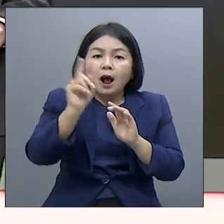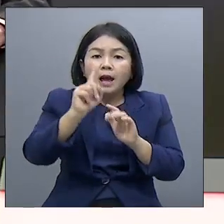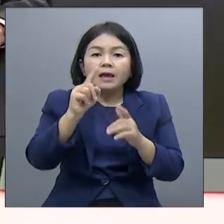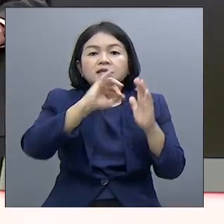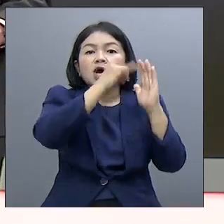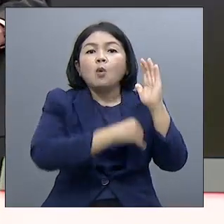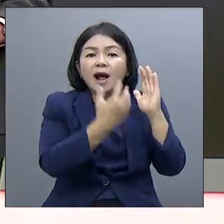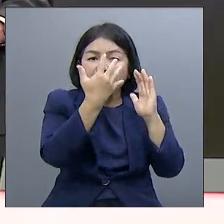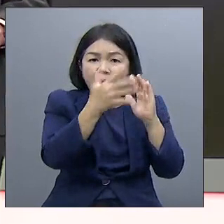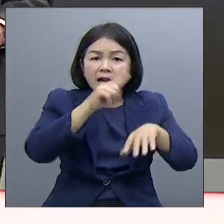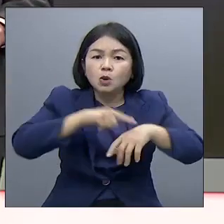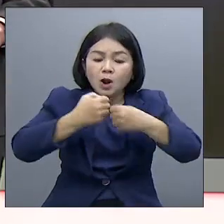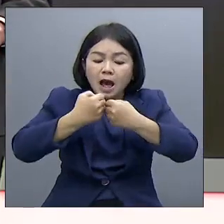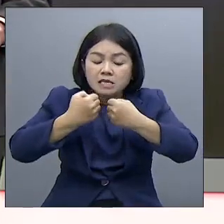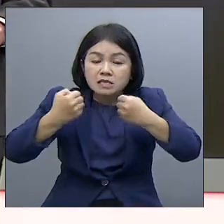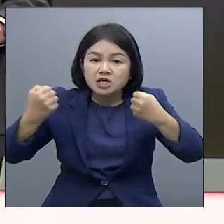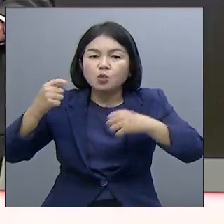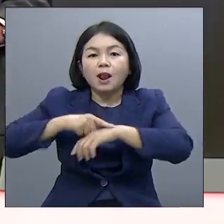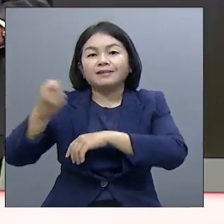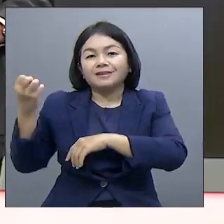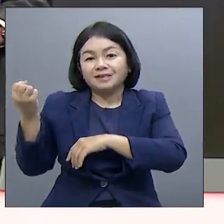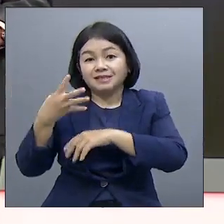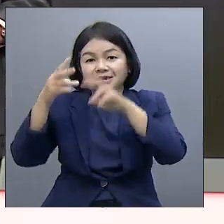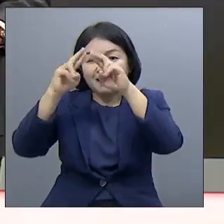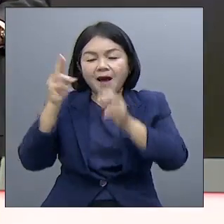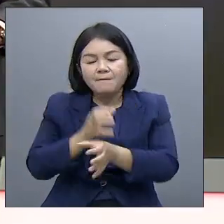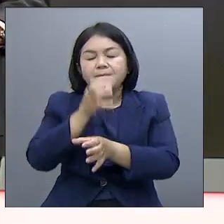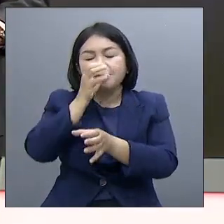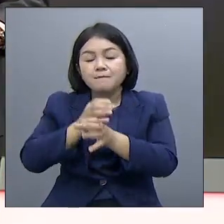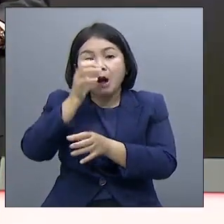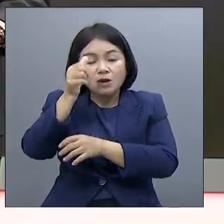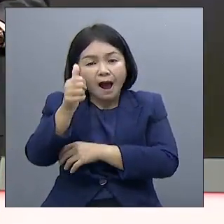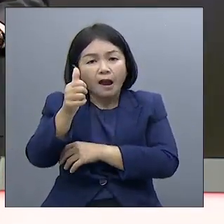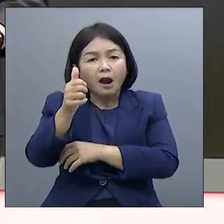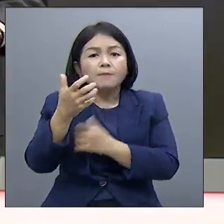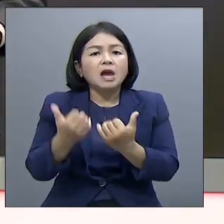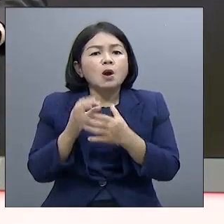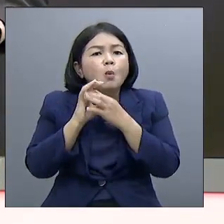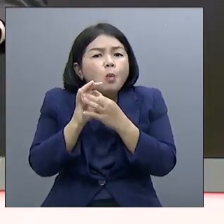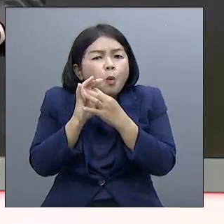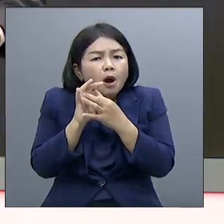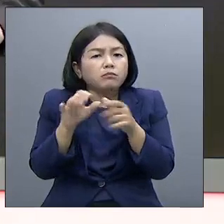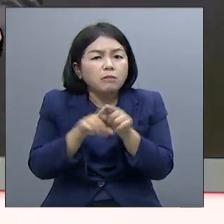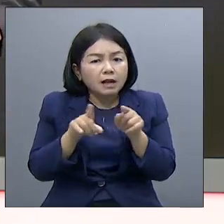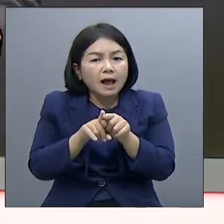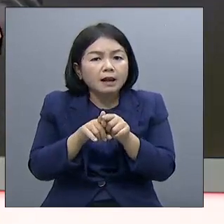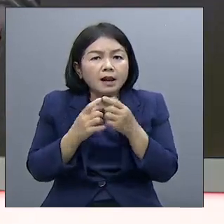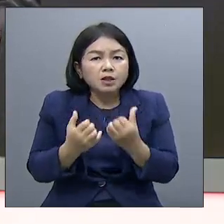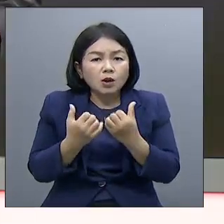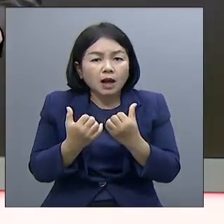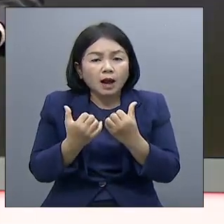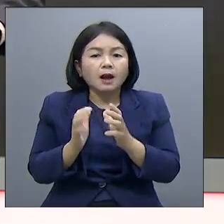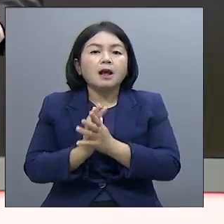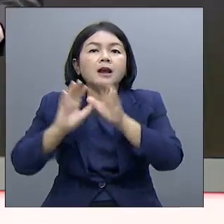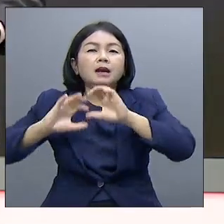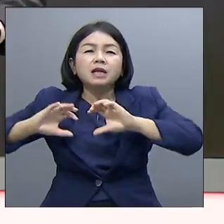จังหวัดที่ขยายเวลาให้เปิดสถานบันเทิงถึงตี4ด้วยหลายคนก็กังวลเรื่องนี้ขณะเดียวกันแม้ว่ารัฐ